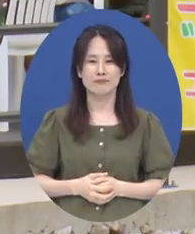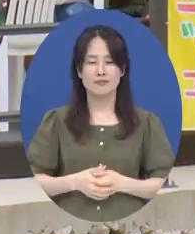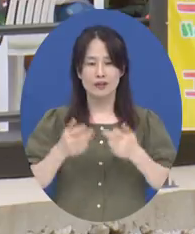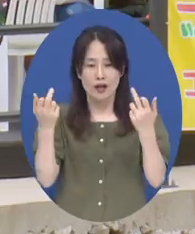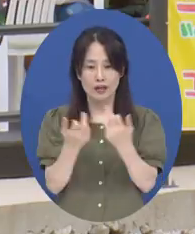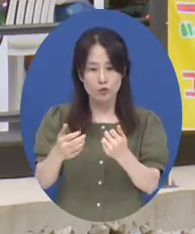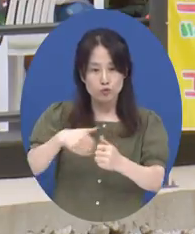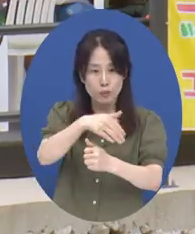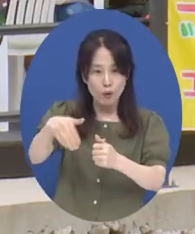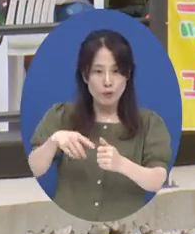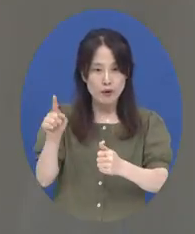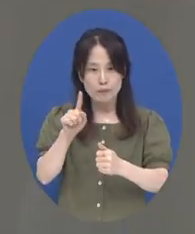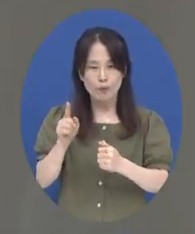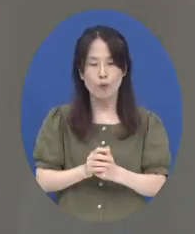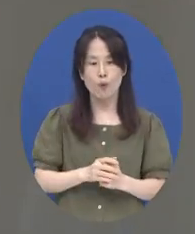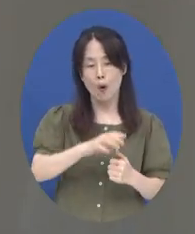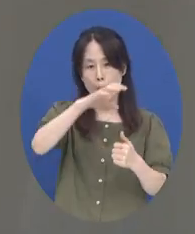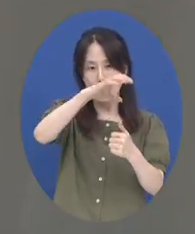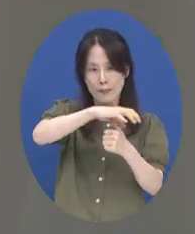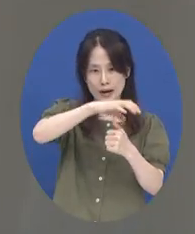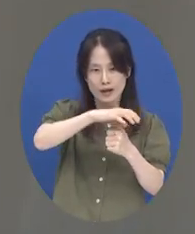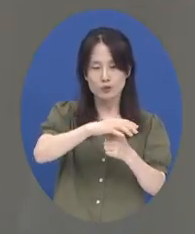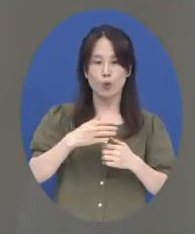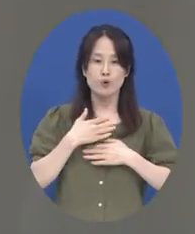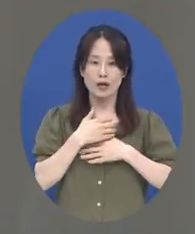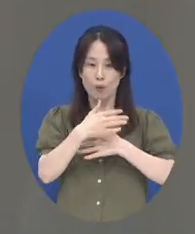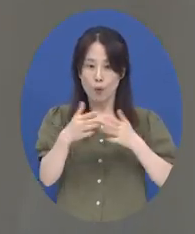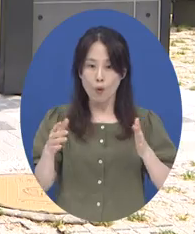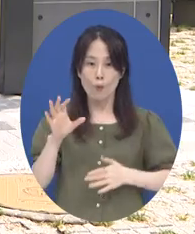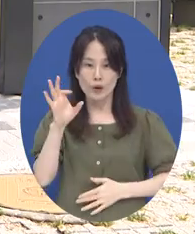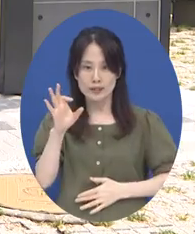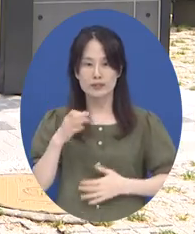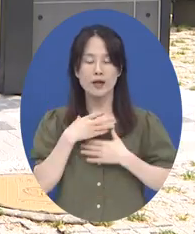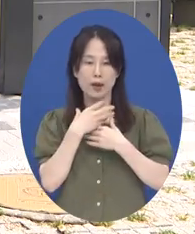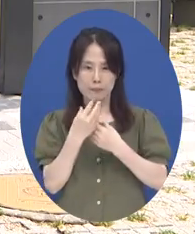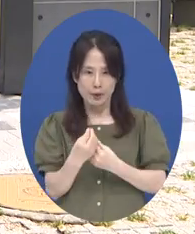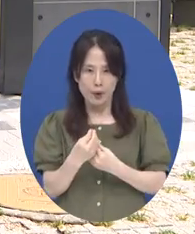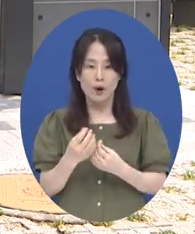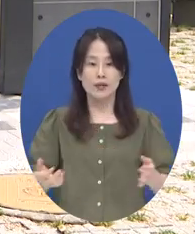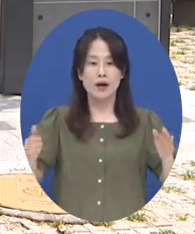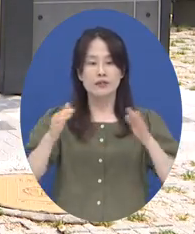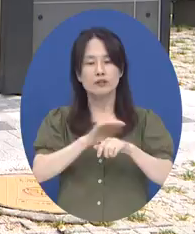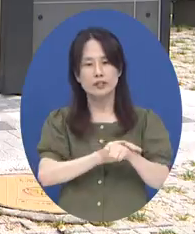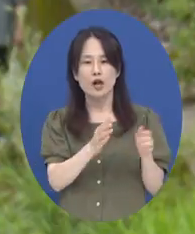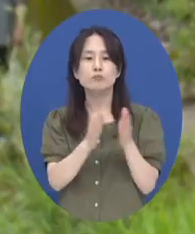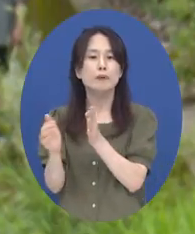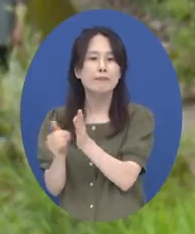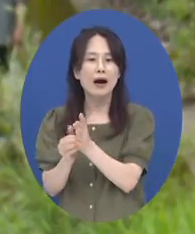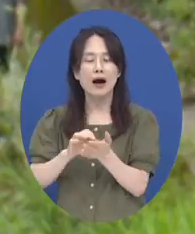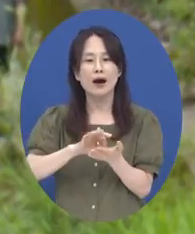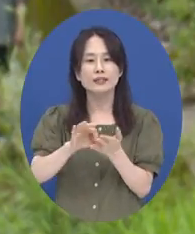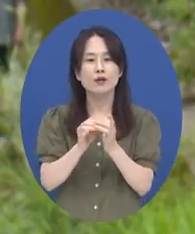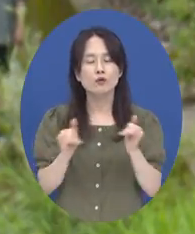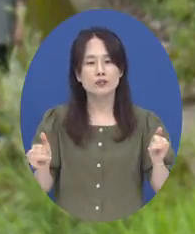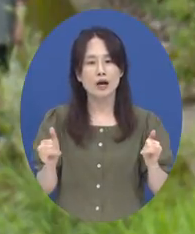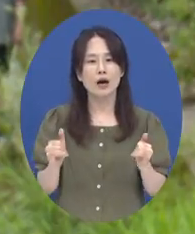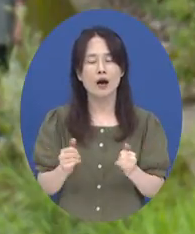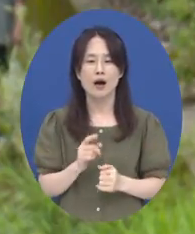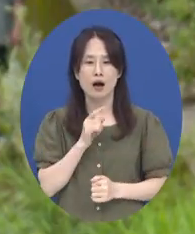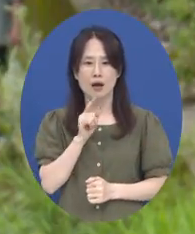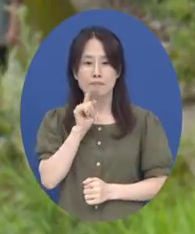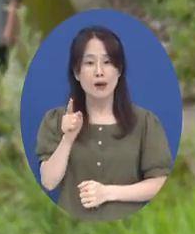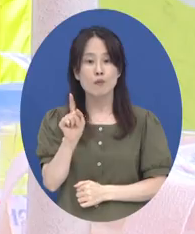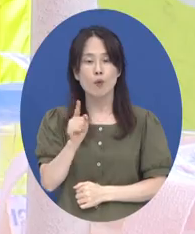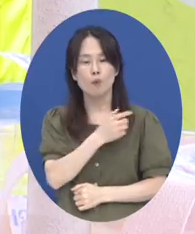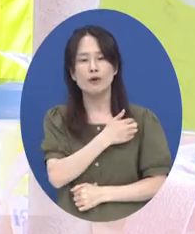계곡 주변에는 공공 파라솔과 샤워실, 화장실 등 편의시설이 잘 갖춰져 이용객들의 만족도가